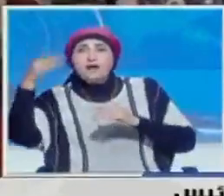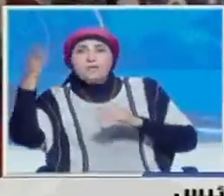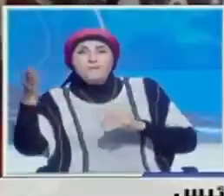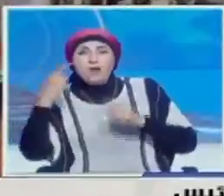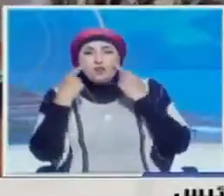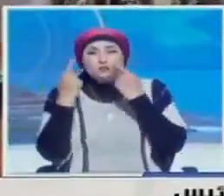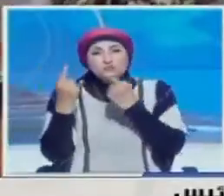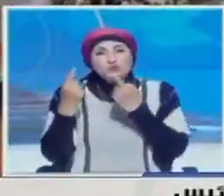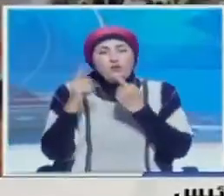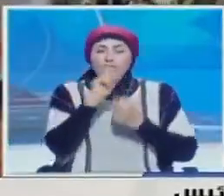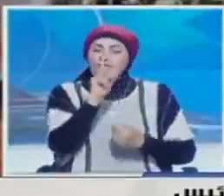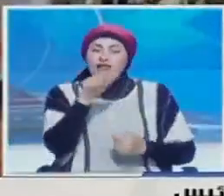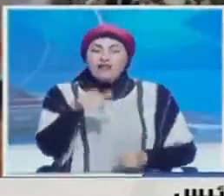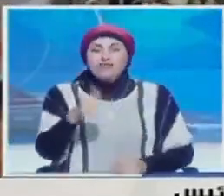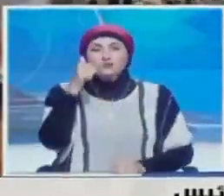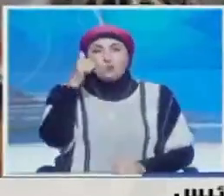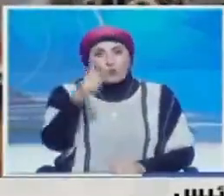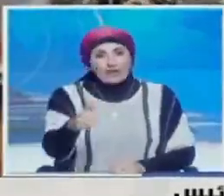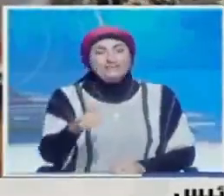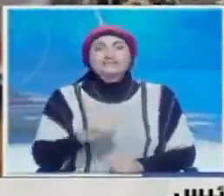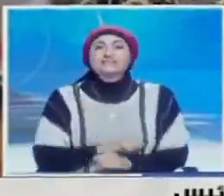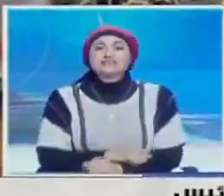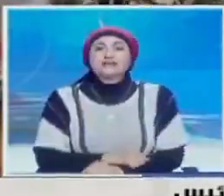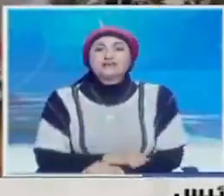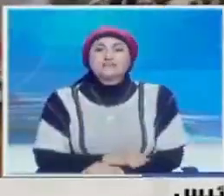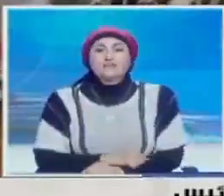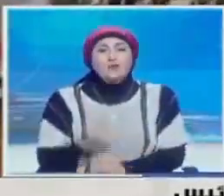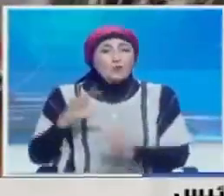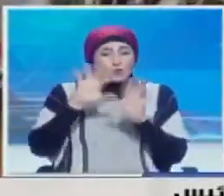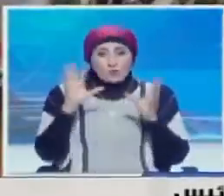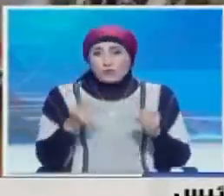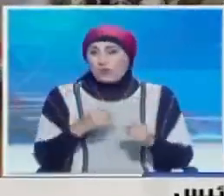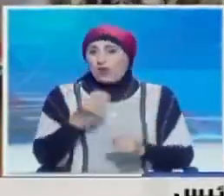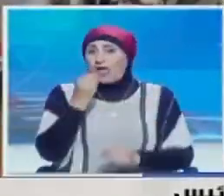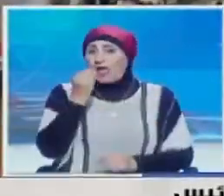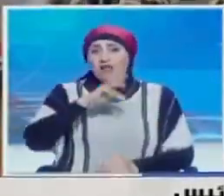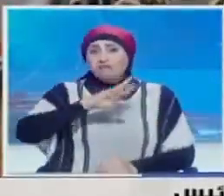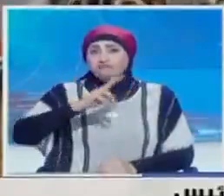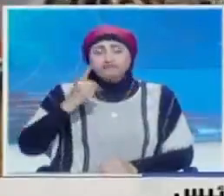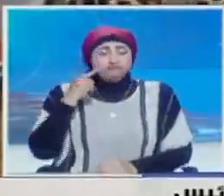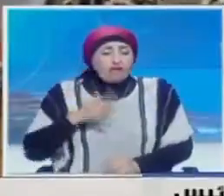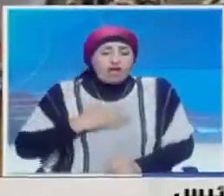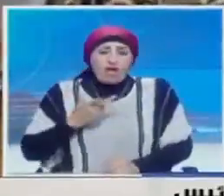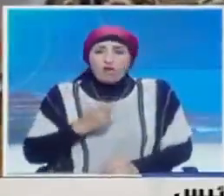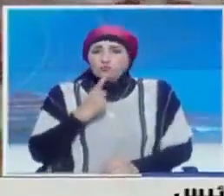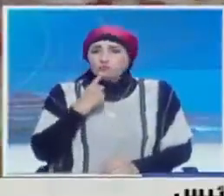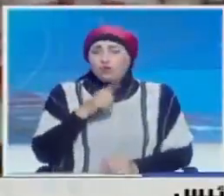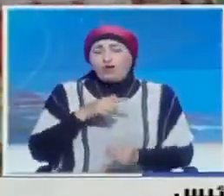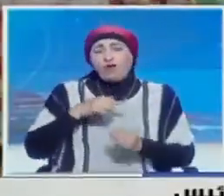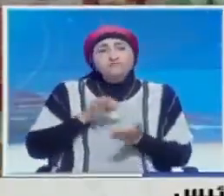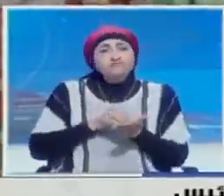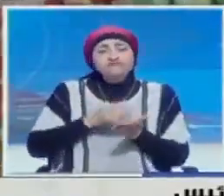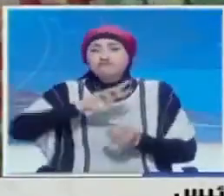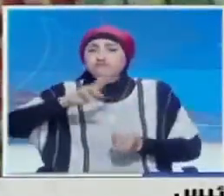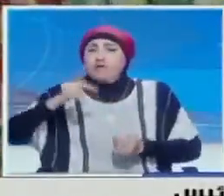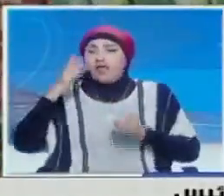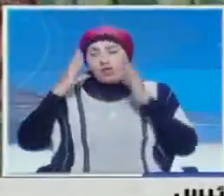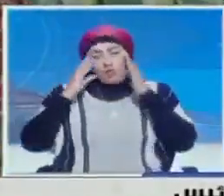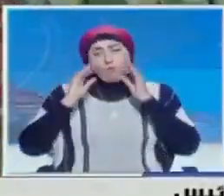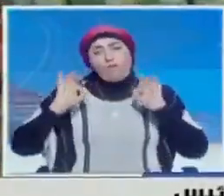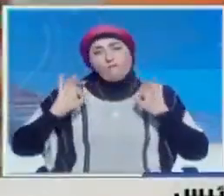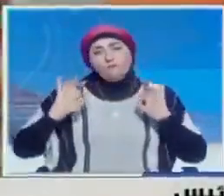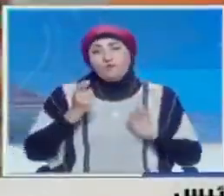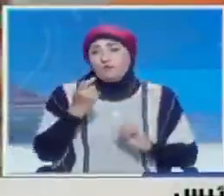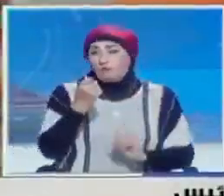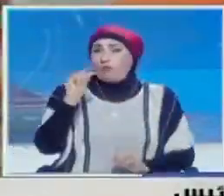الناس بتستغل وترفع في الأسعار، والحاجة متوفرة جدا وكل حاجة بصراحة مبسوطة منها يعني. مبادرة أسعارها